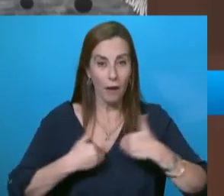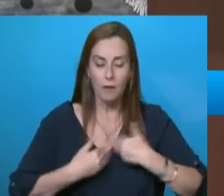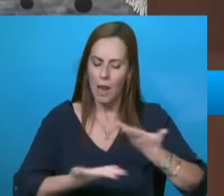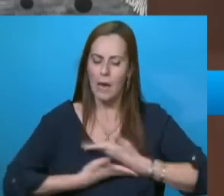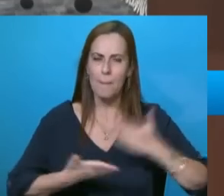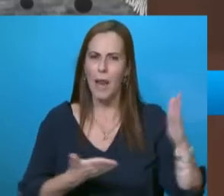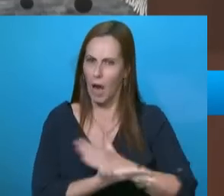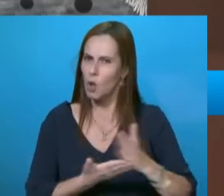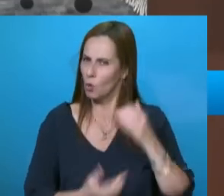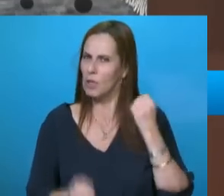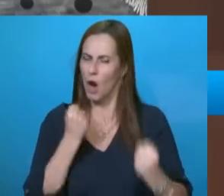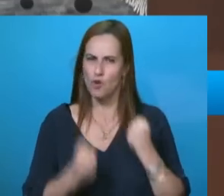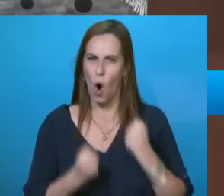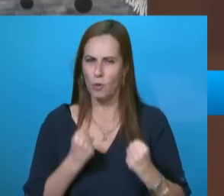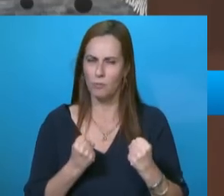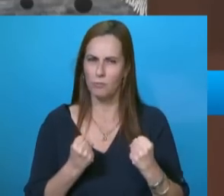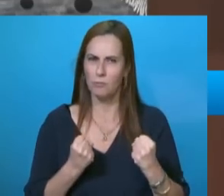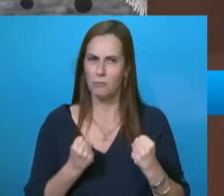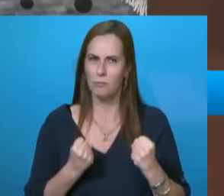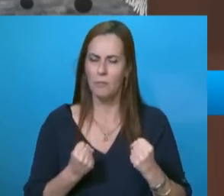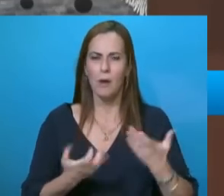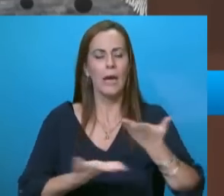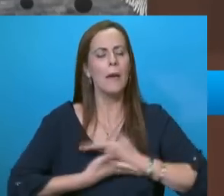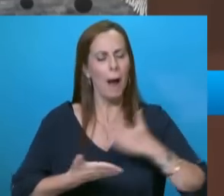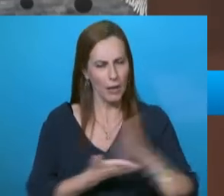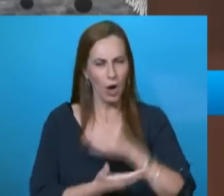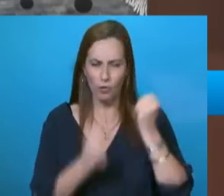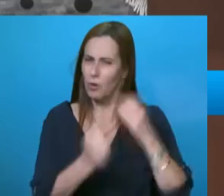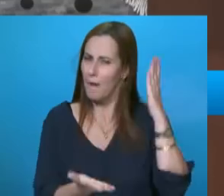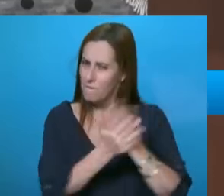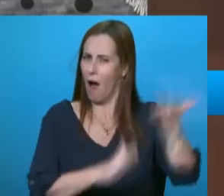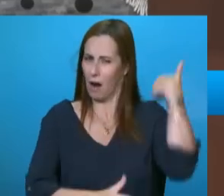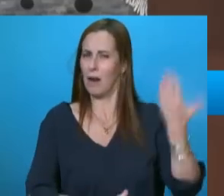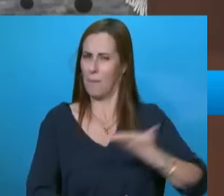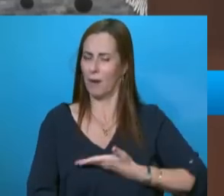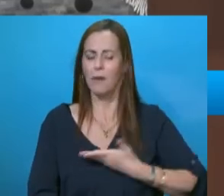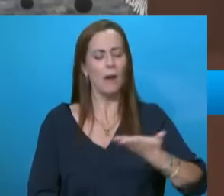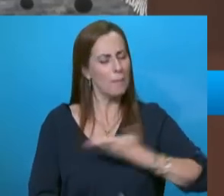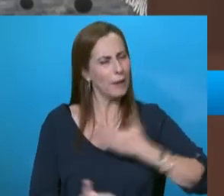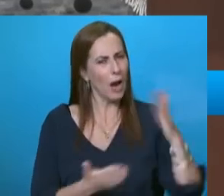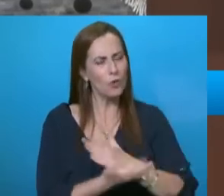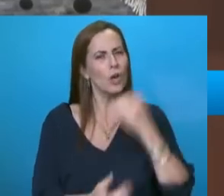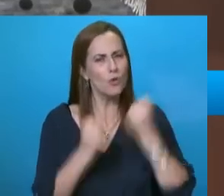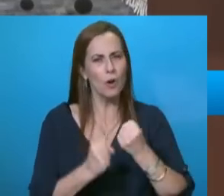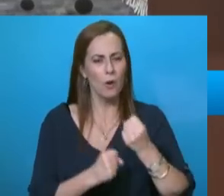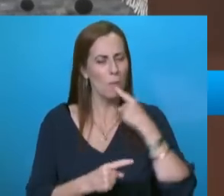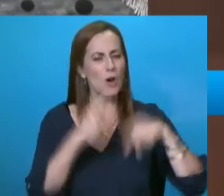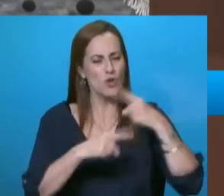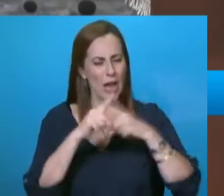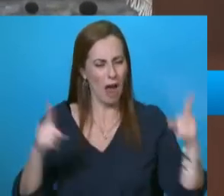החלטות קשות. קיבלתי החלטות קשות בעבר, קיבלתי החלטות קשות בשנה